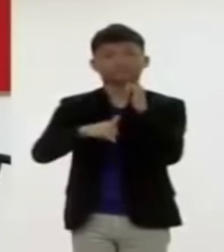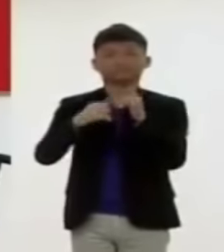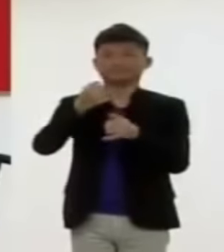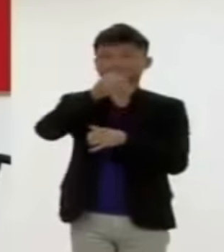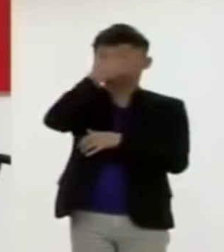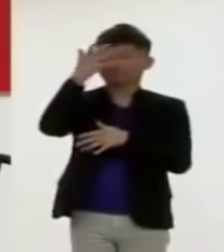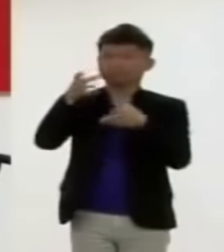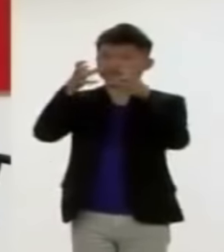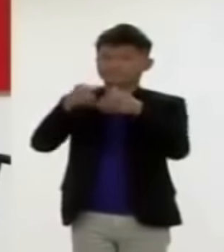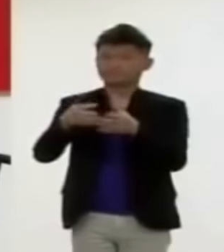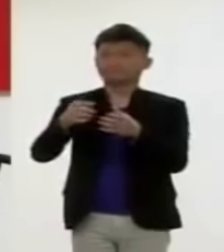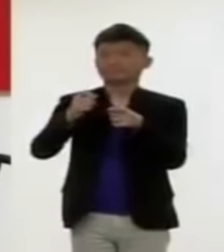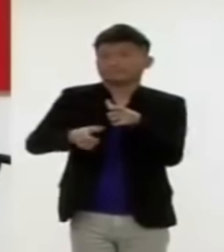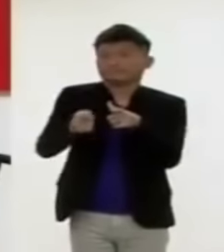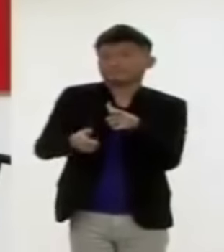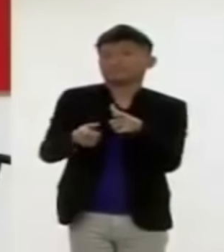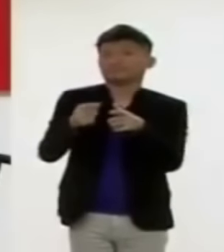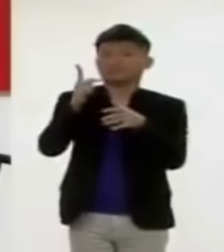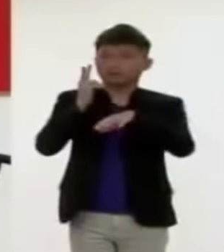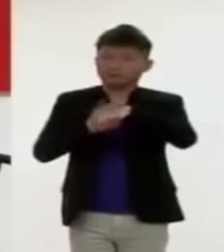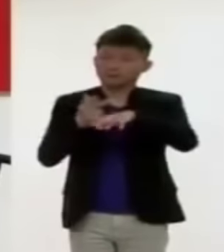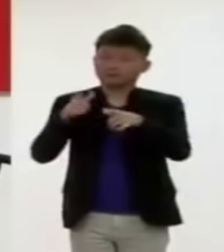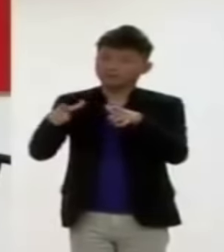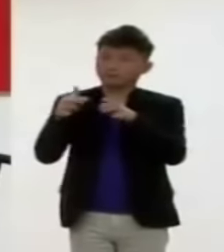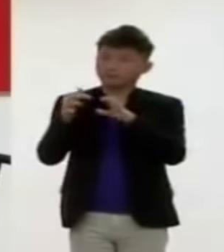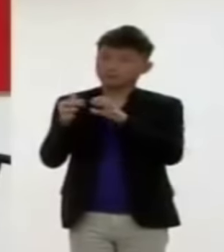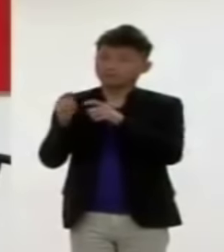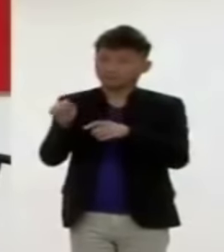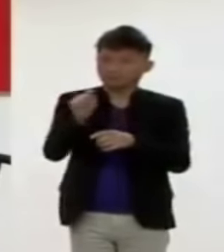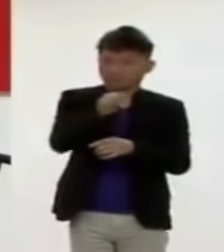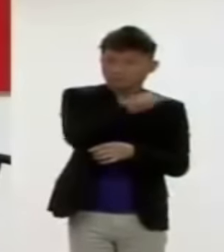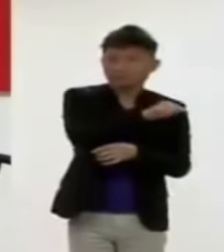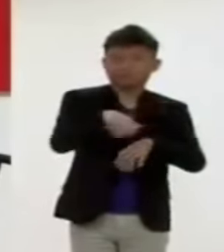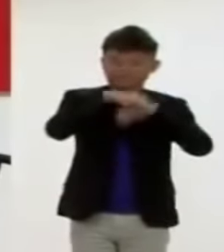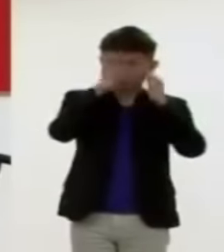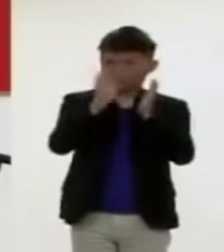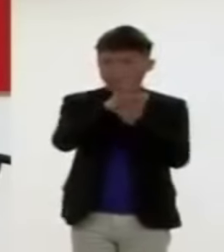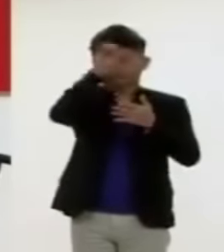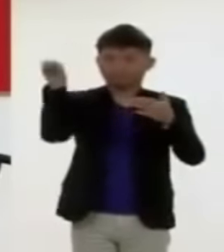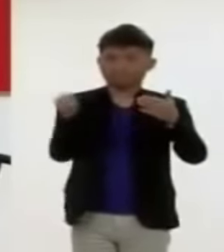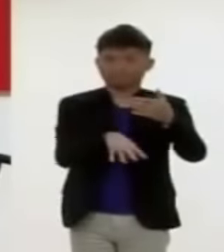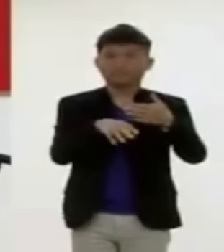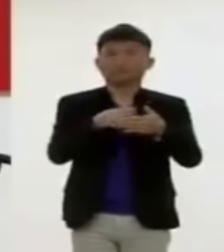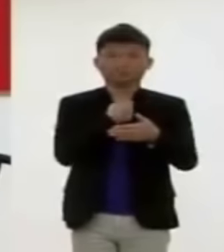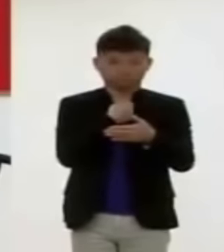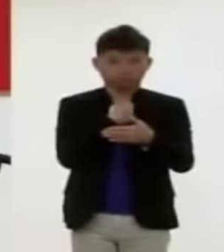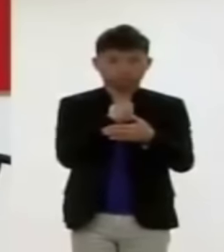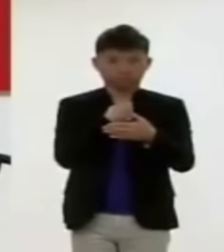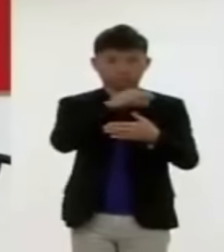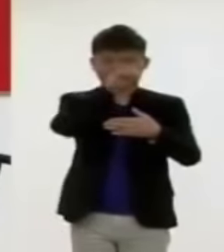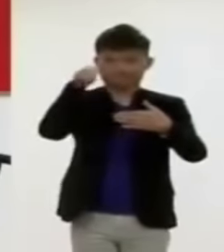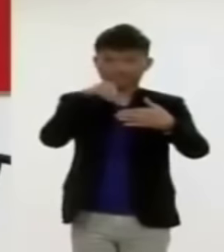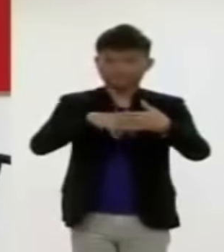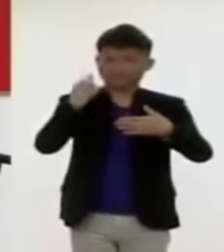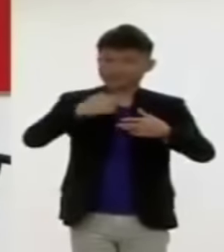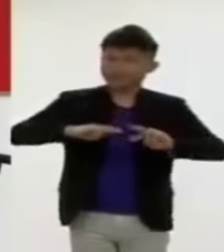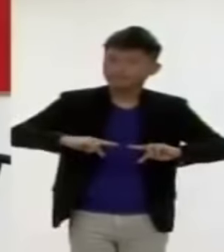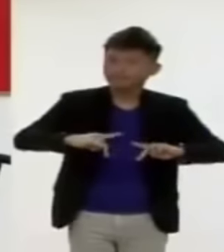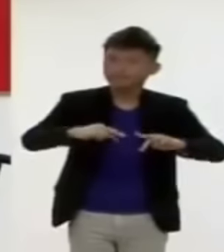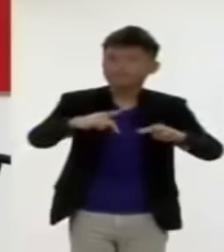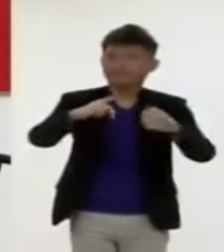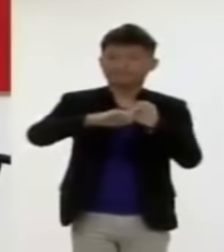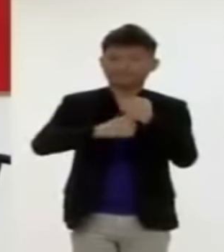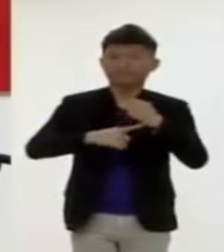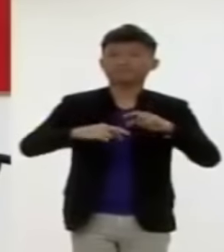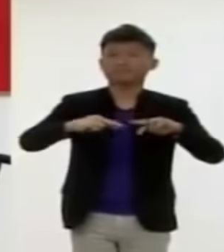创业、我们的科技园区，应该要把这些东西放到离岛建设条例里面来，好好的再修一次离岛建设条